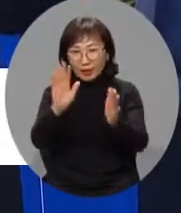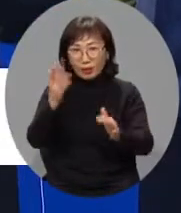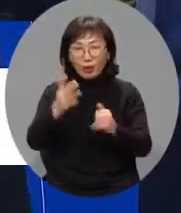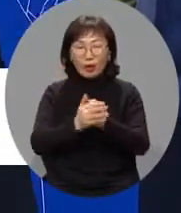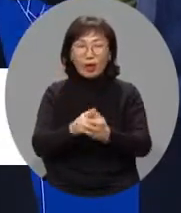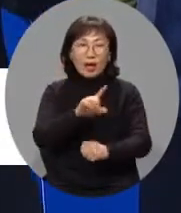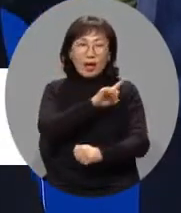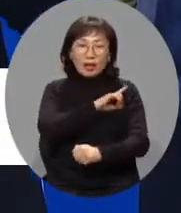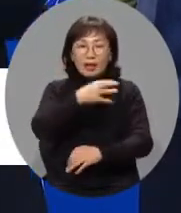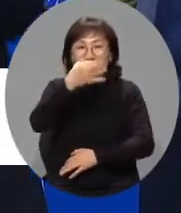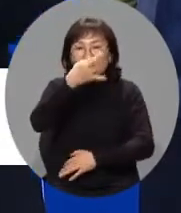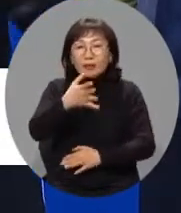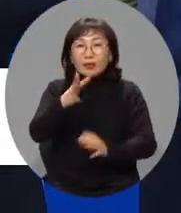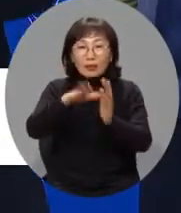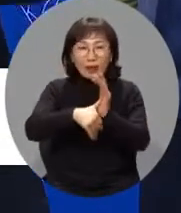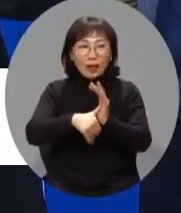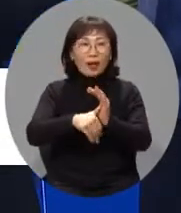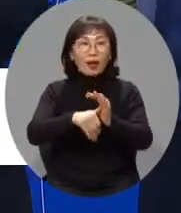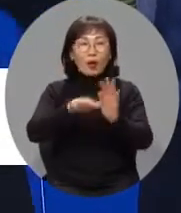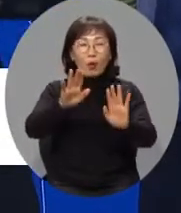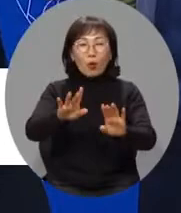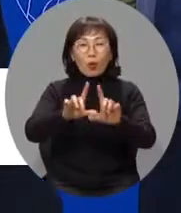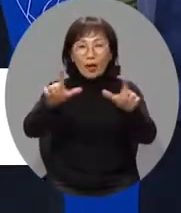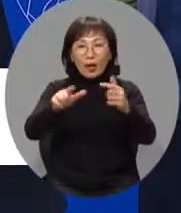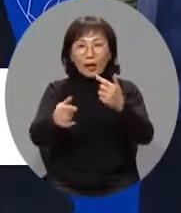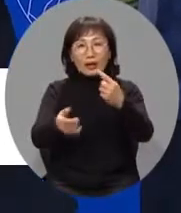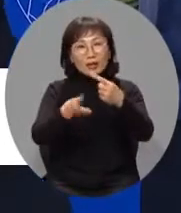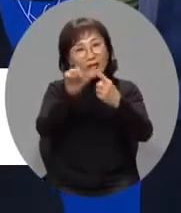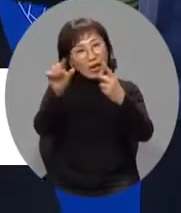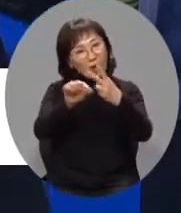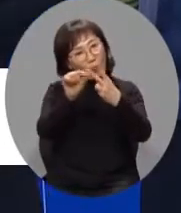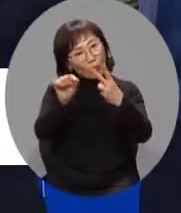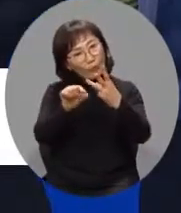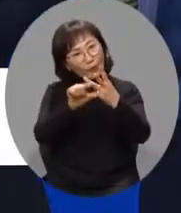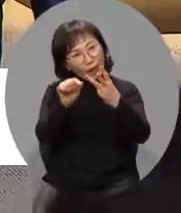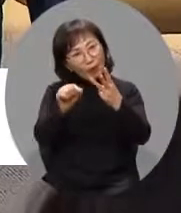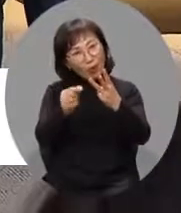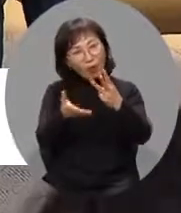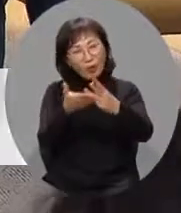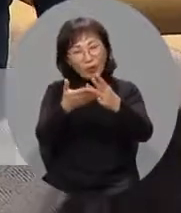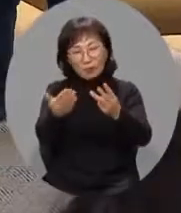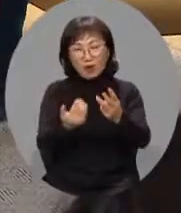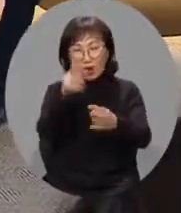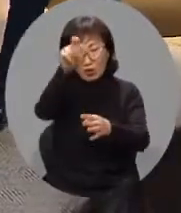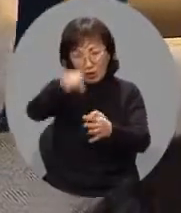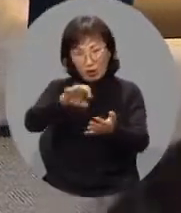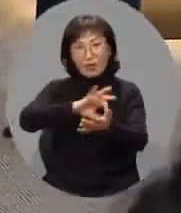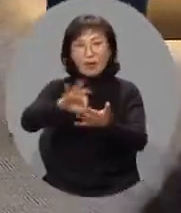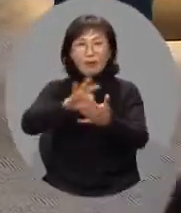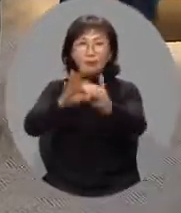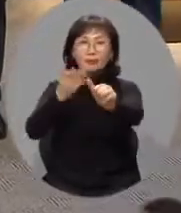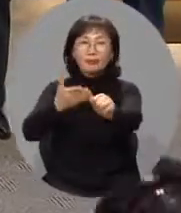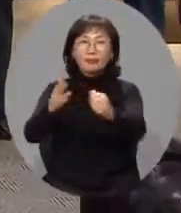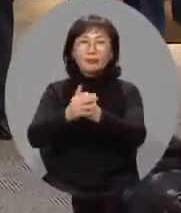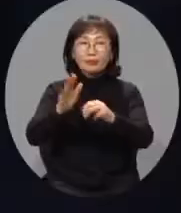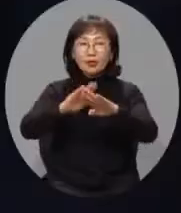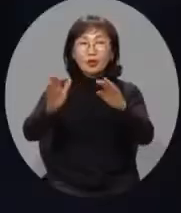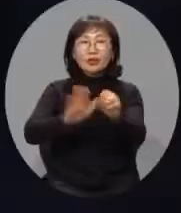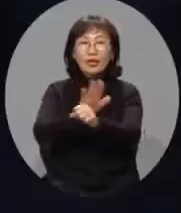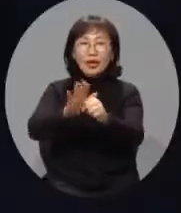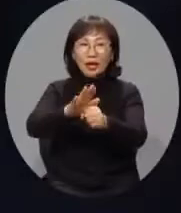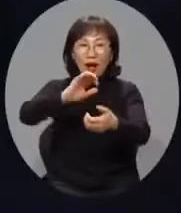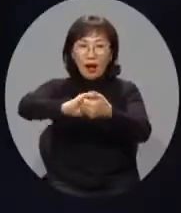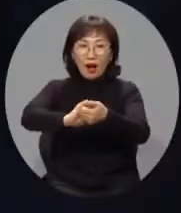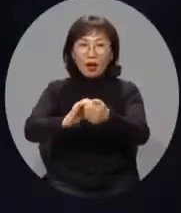큰 고비라고 하는 올 상반기 3월 이내에 미리 결제하고 소비하는. 캠페인을 위해 전주사랑상품권